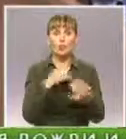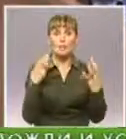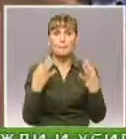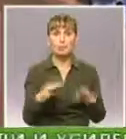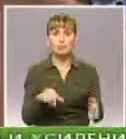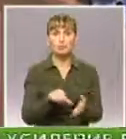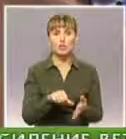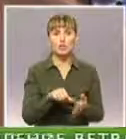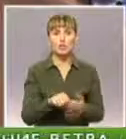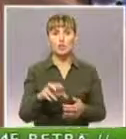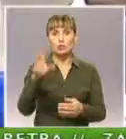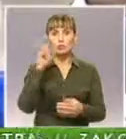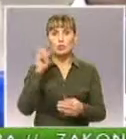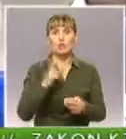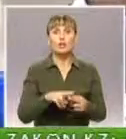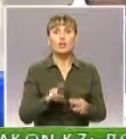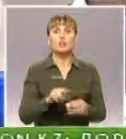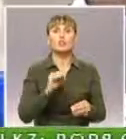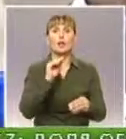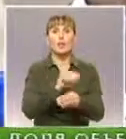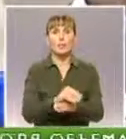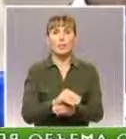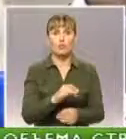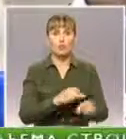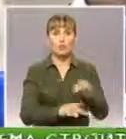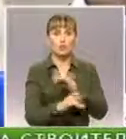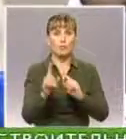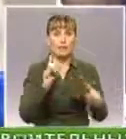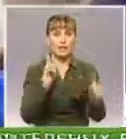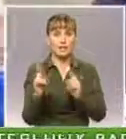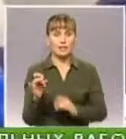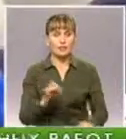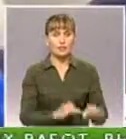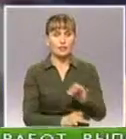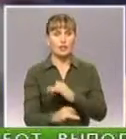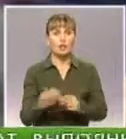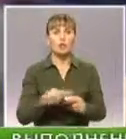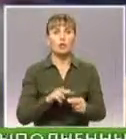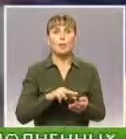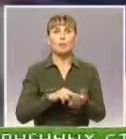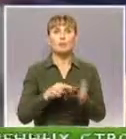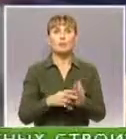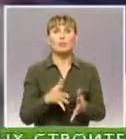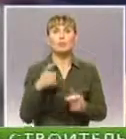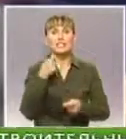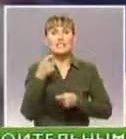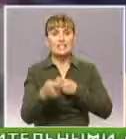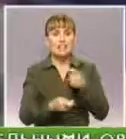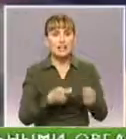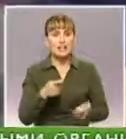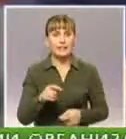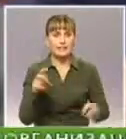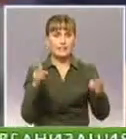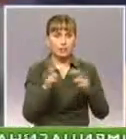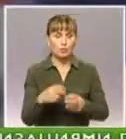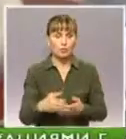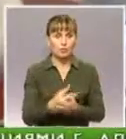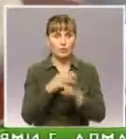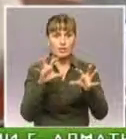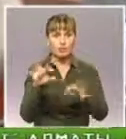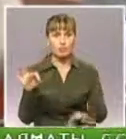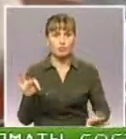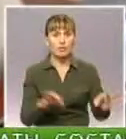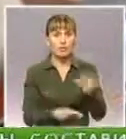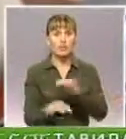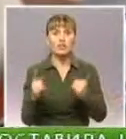участие государства, скорее всего, будут дополнены в ходе пленарного совещания, на котором планируется более детально разобрать новый законопроект. В настоящее время